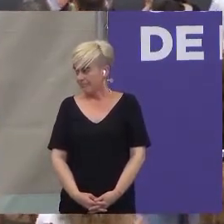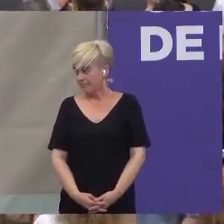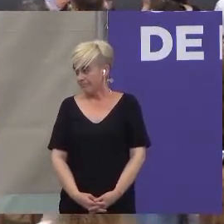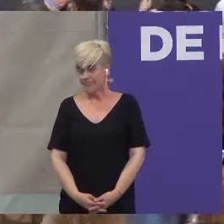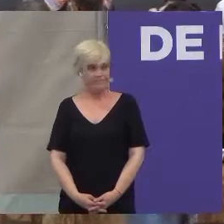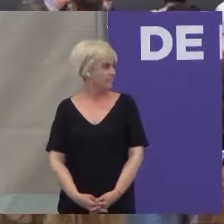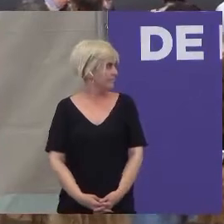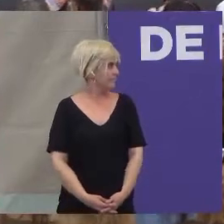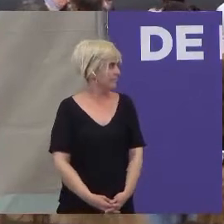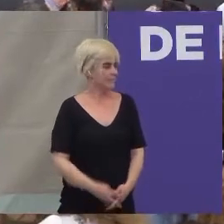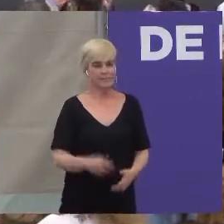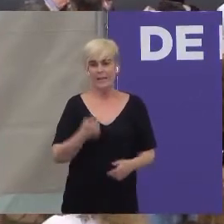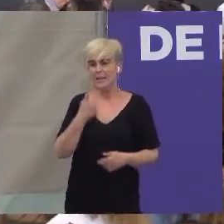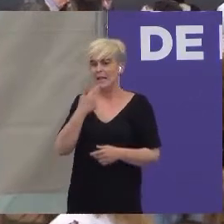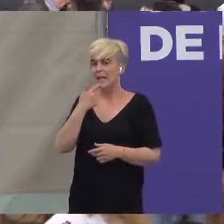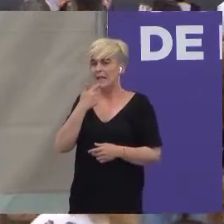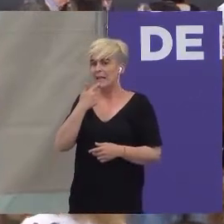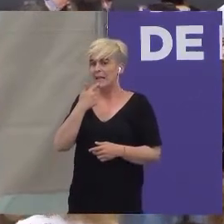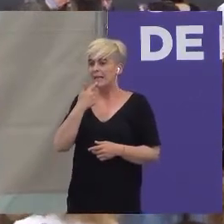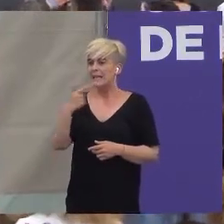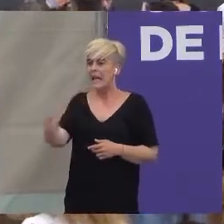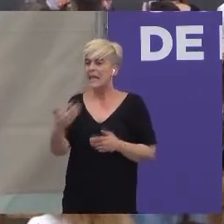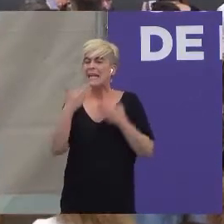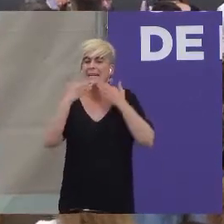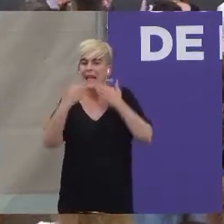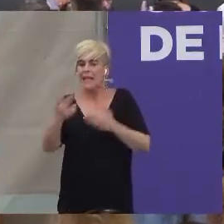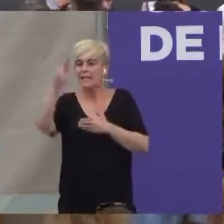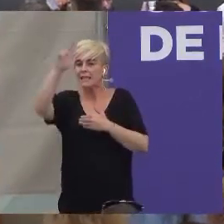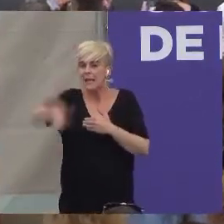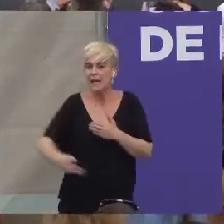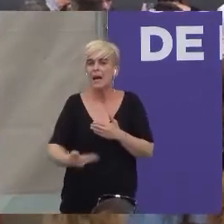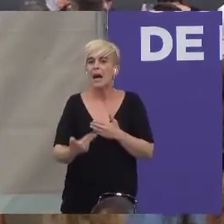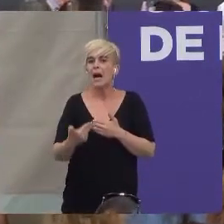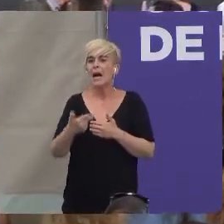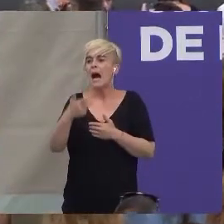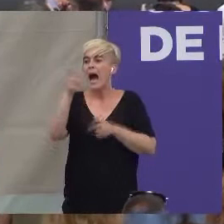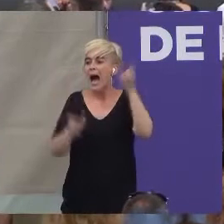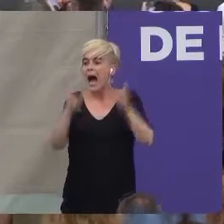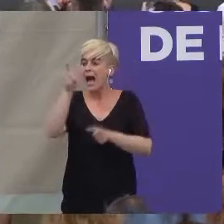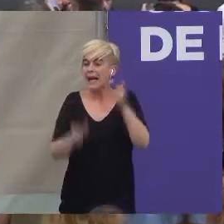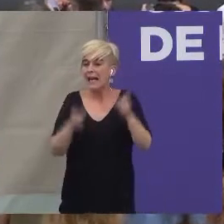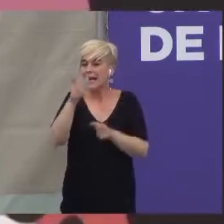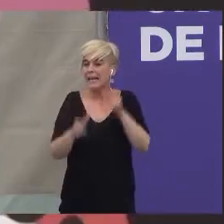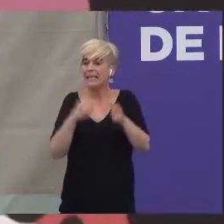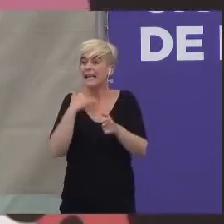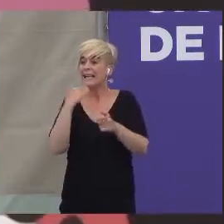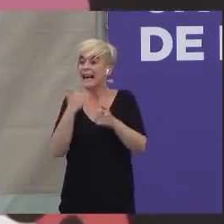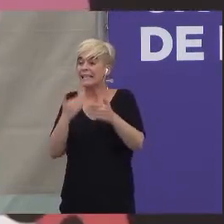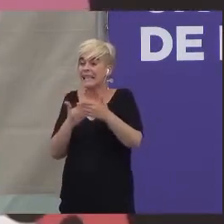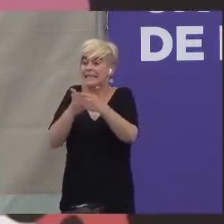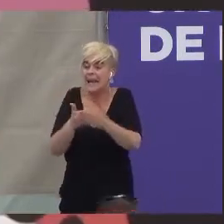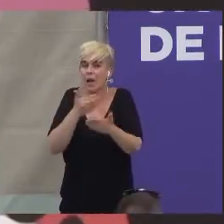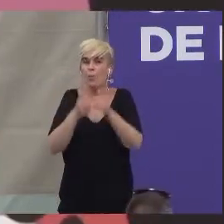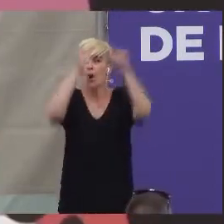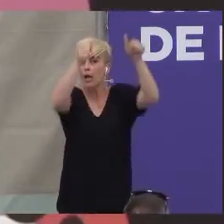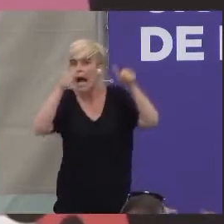Vull donar també les gràcies molt sentides a totes aquelles que s'han quedat pel camí, que varen estar penjant cartells i que